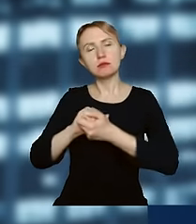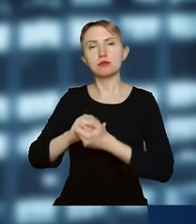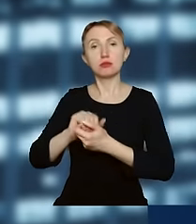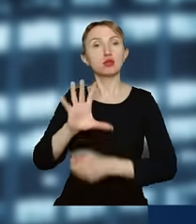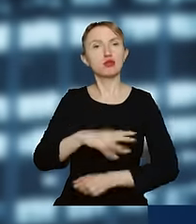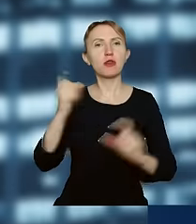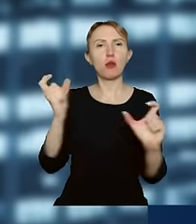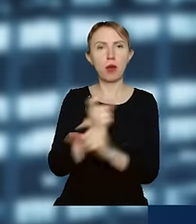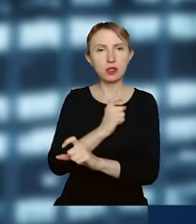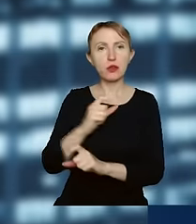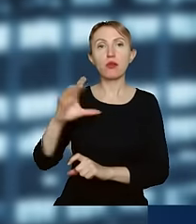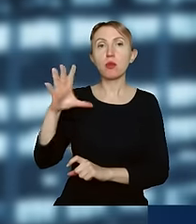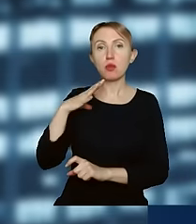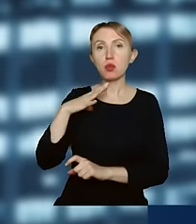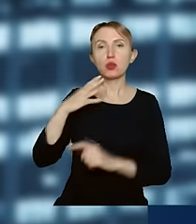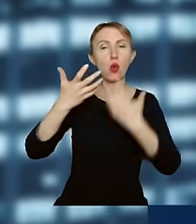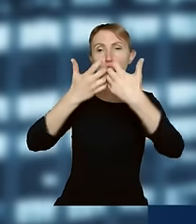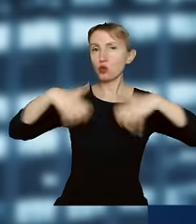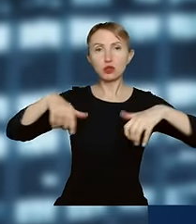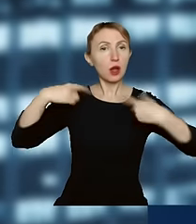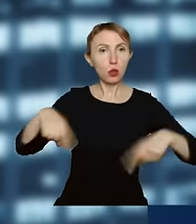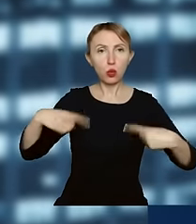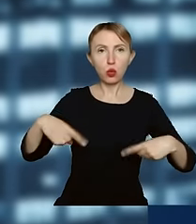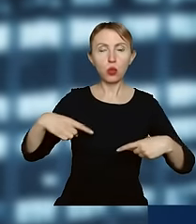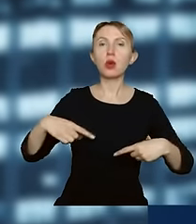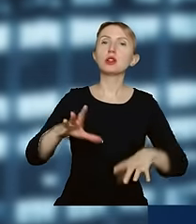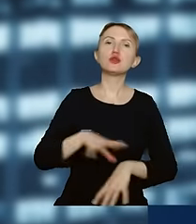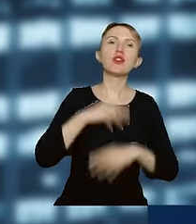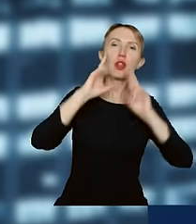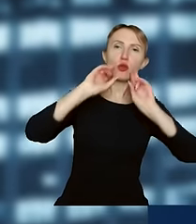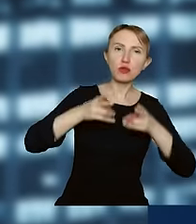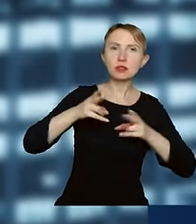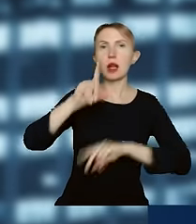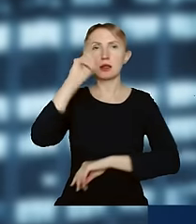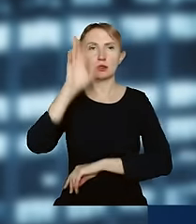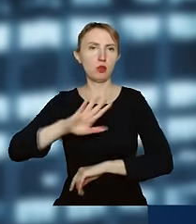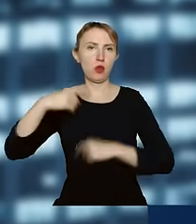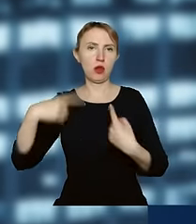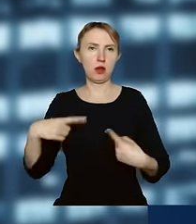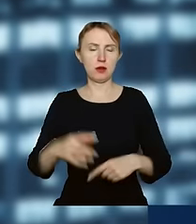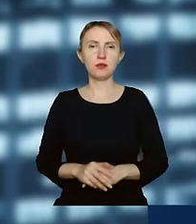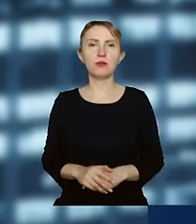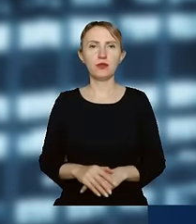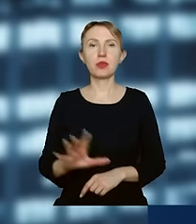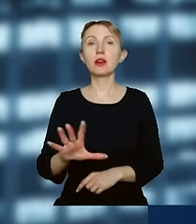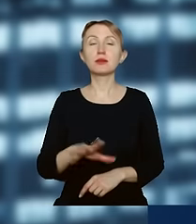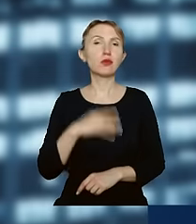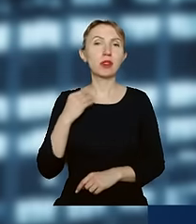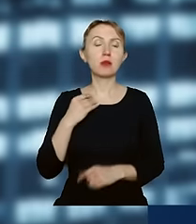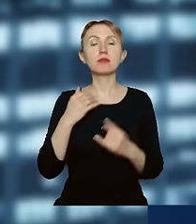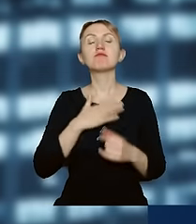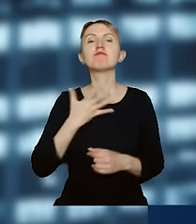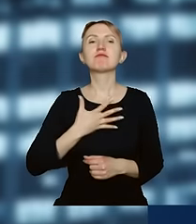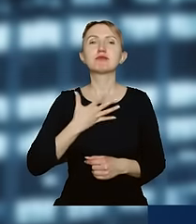obchody państwowe. Nie było tego rozdziału między obchodami oficjalnymi, a społecznymi uroczystościami. Mam wrażenie, że